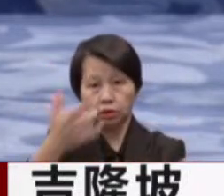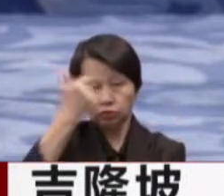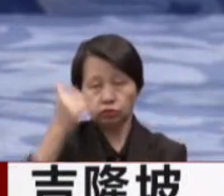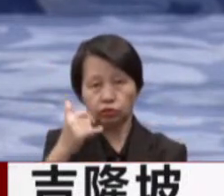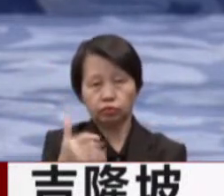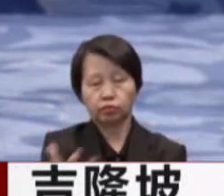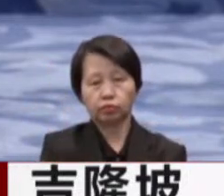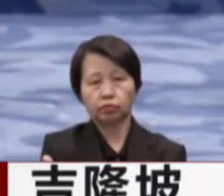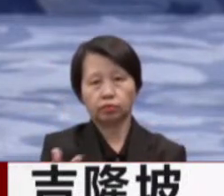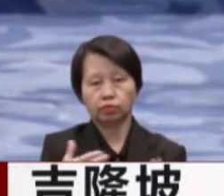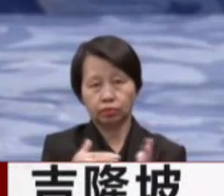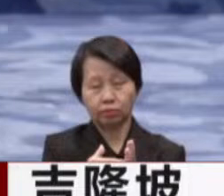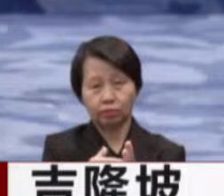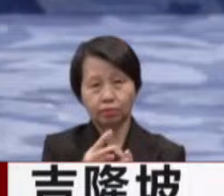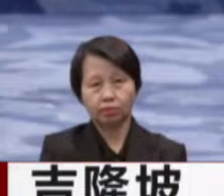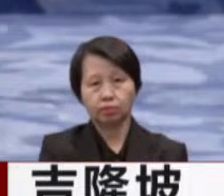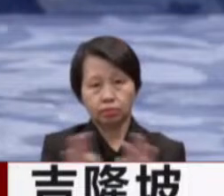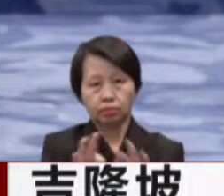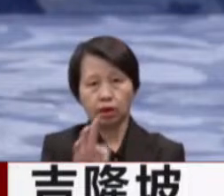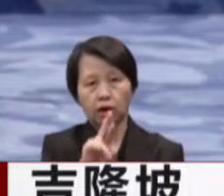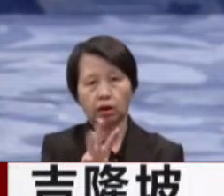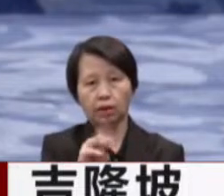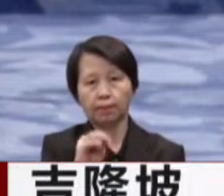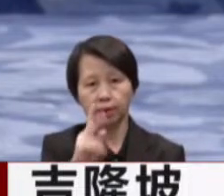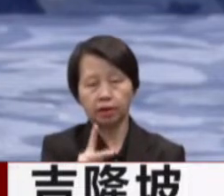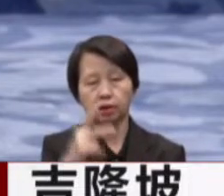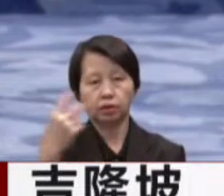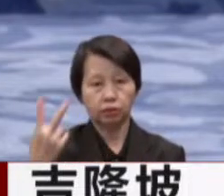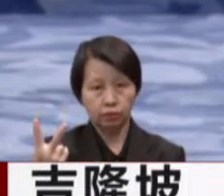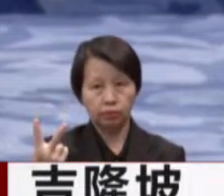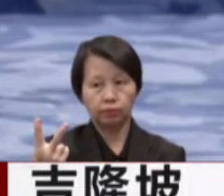perdebatan penting rancangan Malaysia